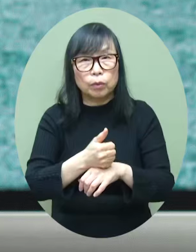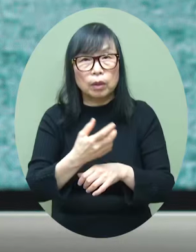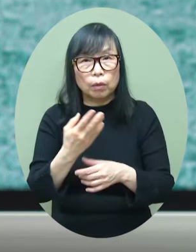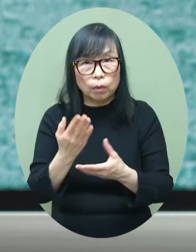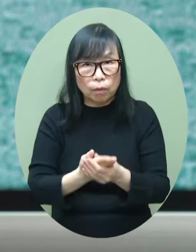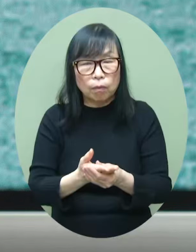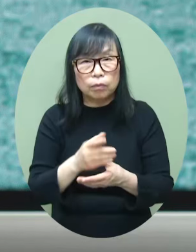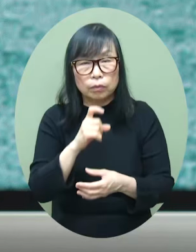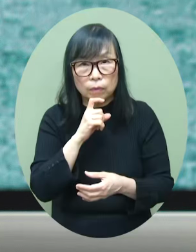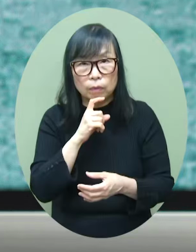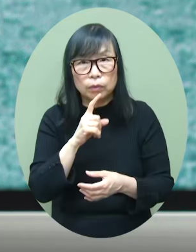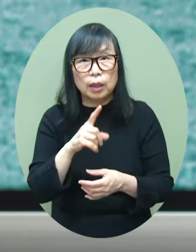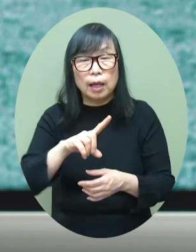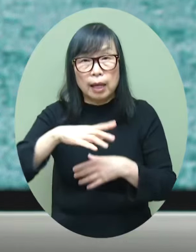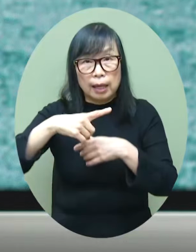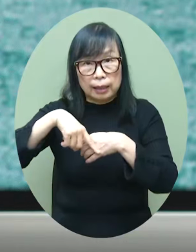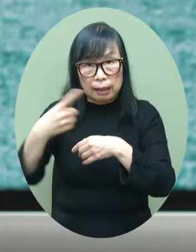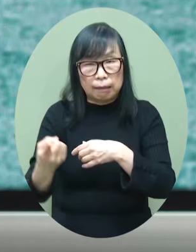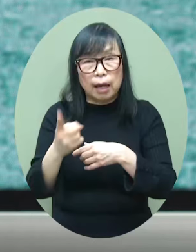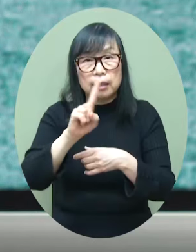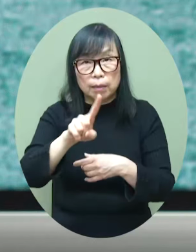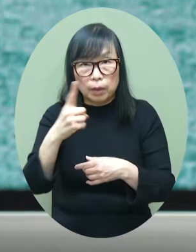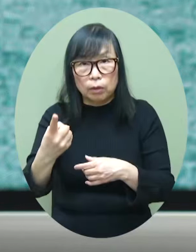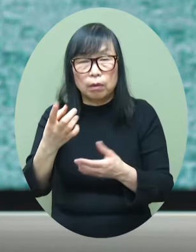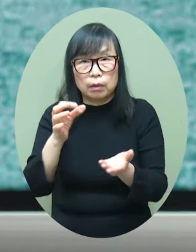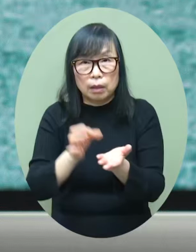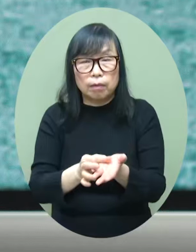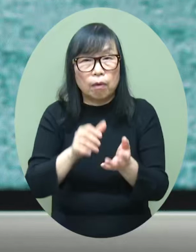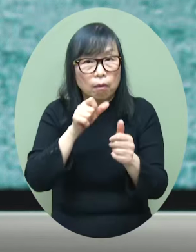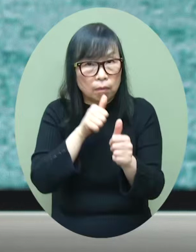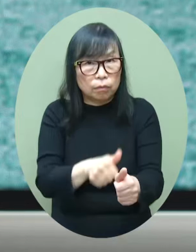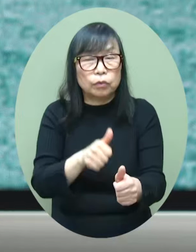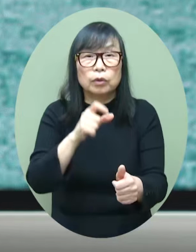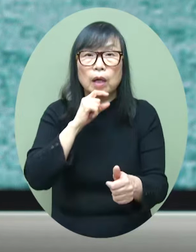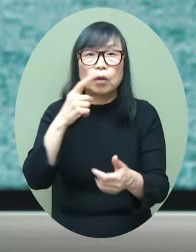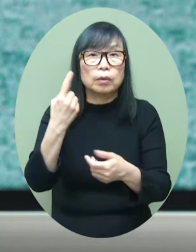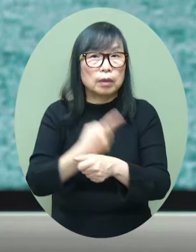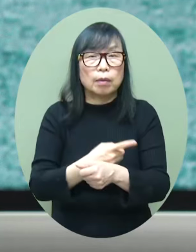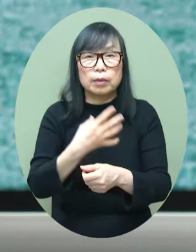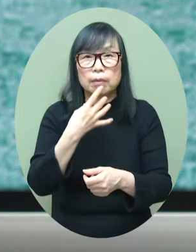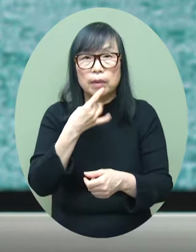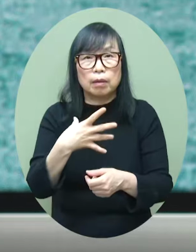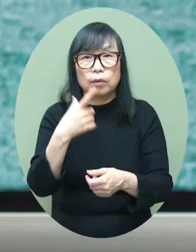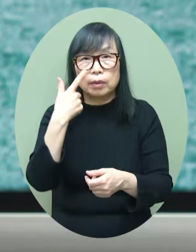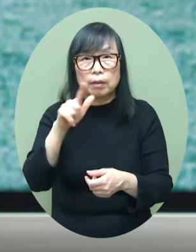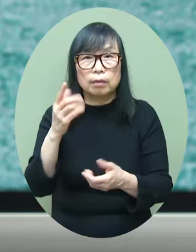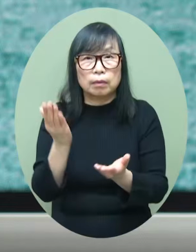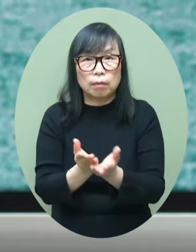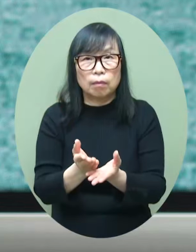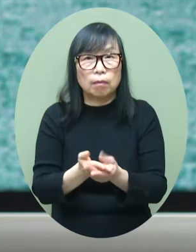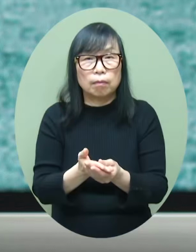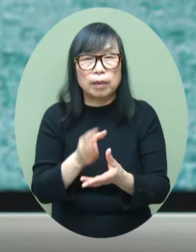個11個地方，嗰10個地方咧，我哋都有跟進。咁暫時就未有新嘅個案咯。